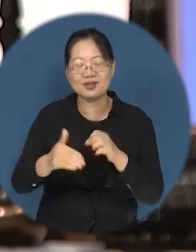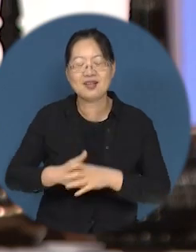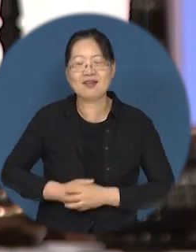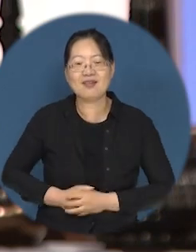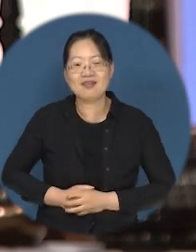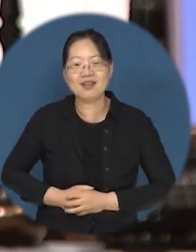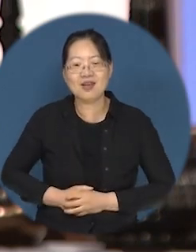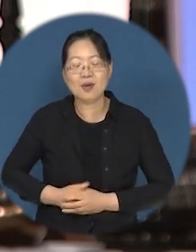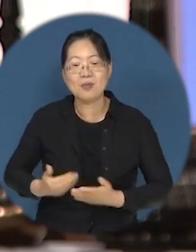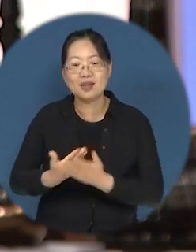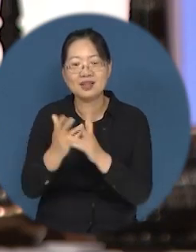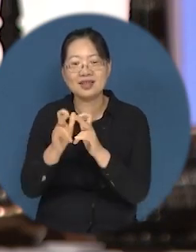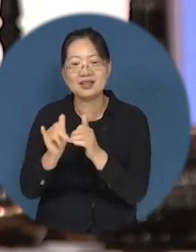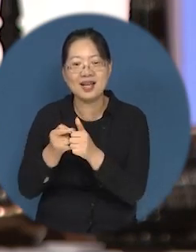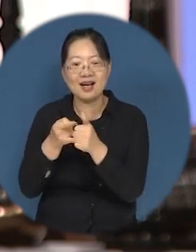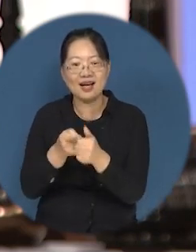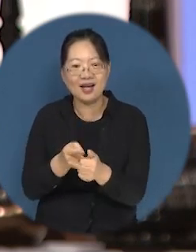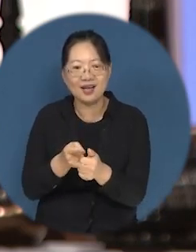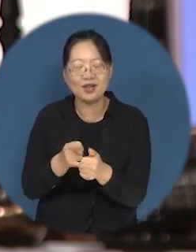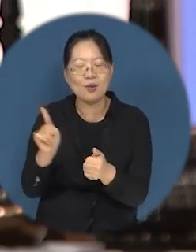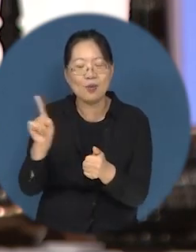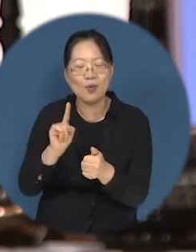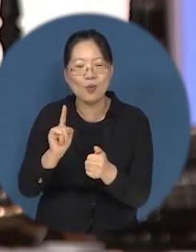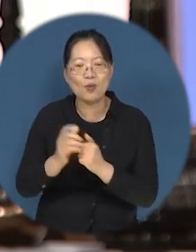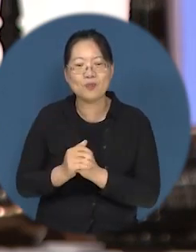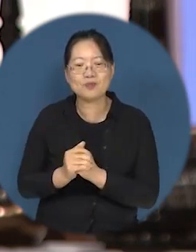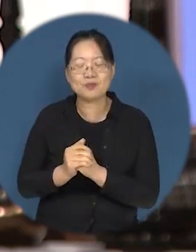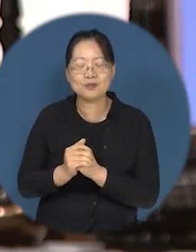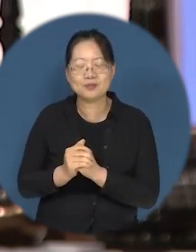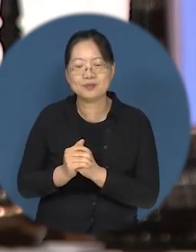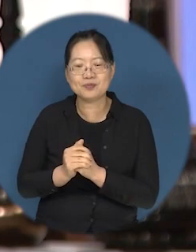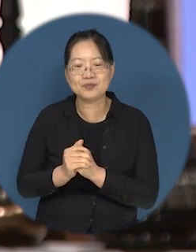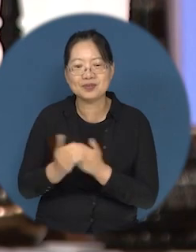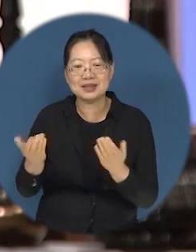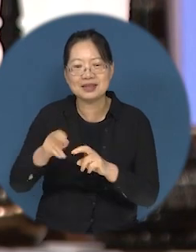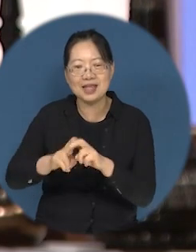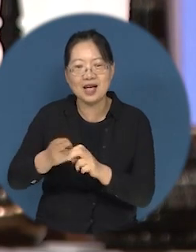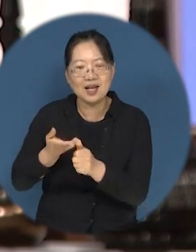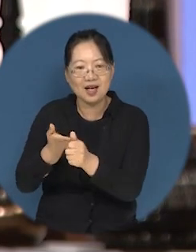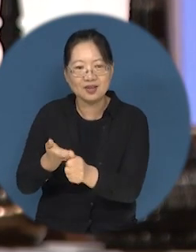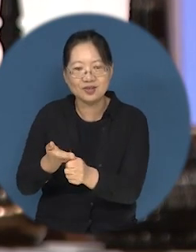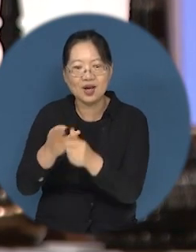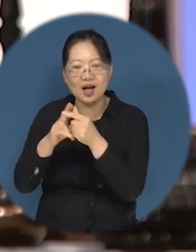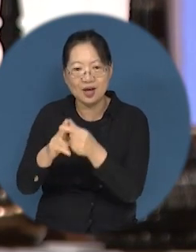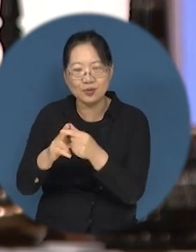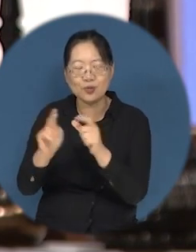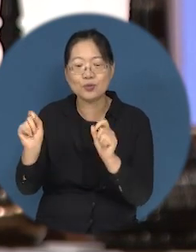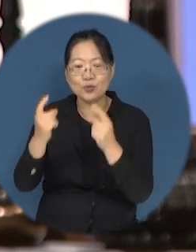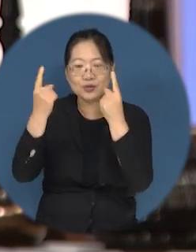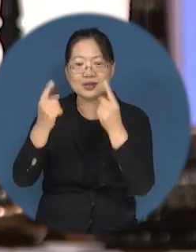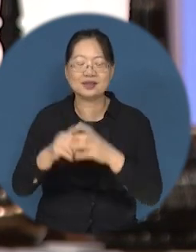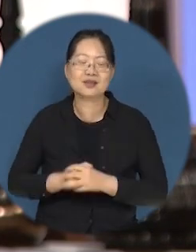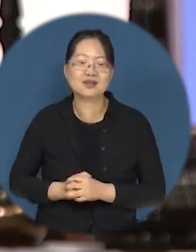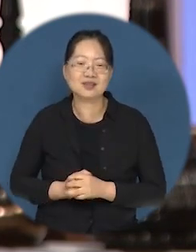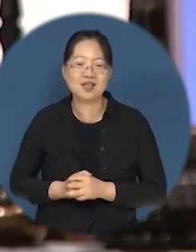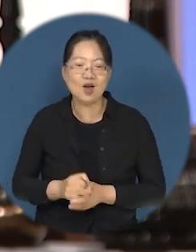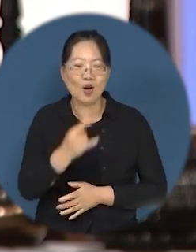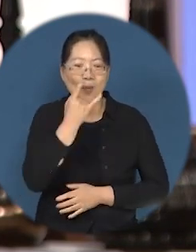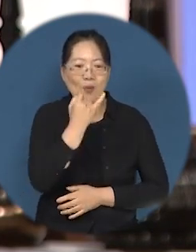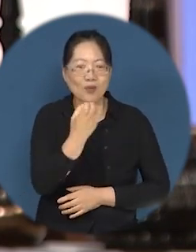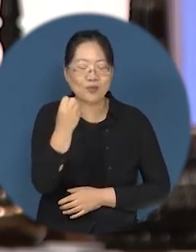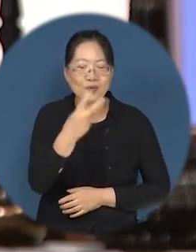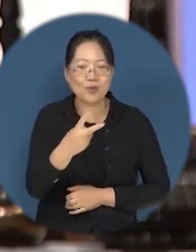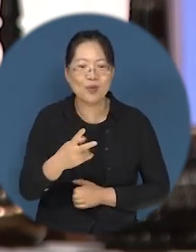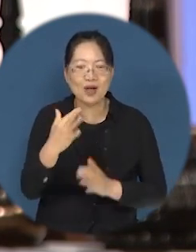이 발달장애 분에게 어떤 직장을 일자리를 제공했다는 의미만 있는 게 아니고 그렇죠, 그렇죠. 어떤 그